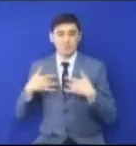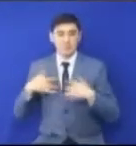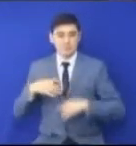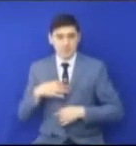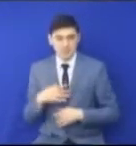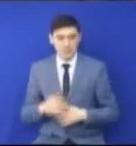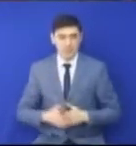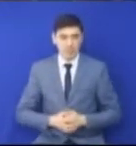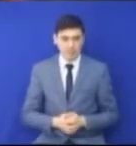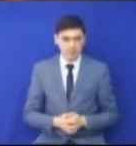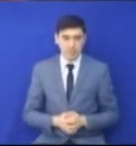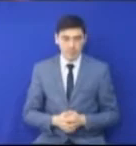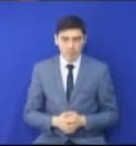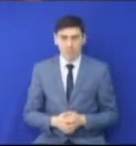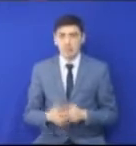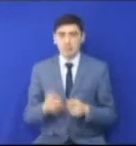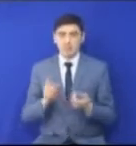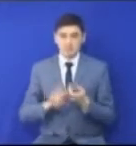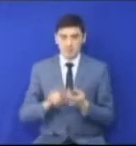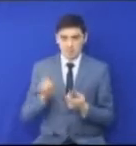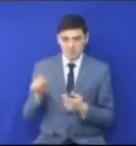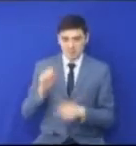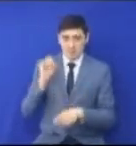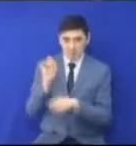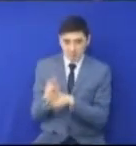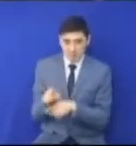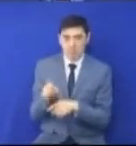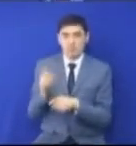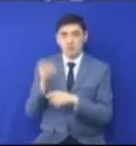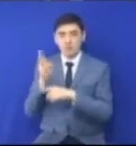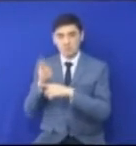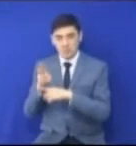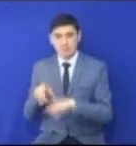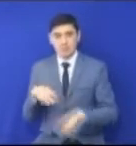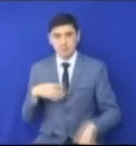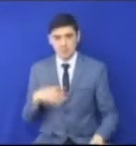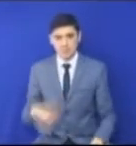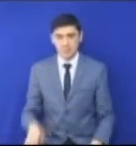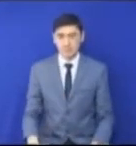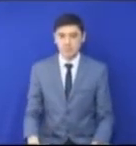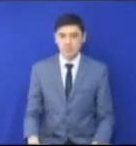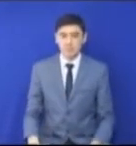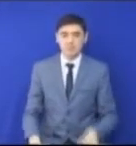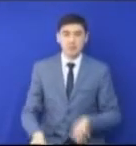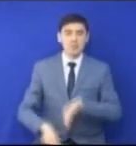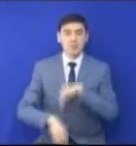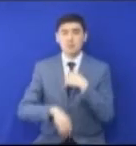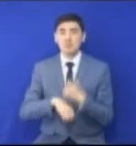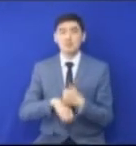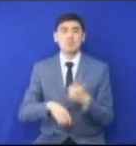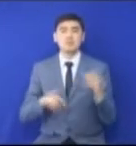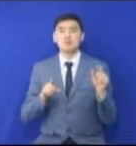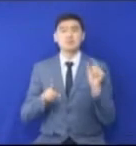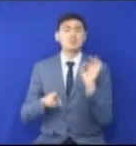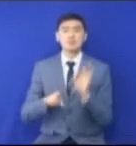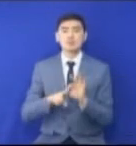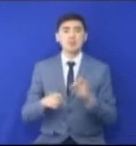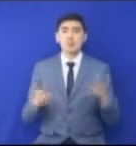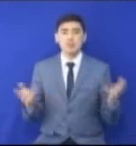және коммуникациялар министрлігінің тапсырысы бойынша түсірілген. Негізгі мақсаты тәрбиелік тұрғыдан